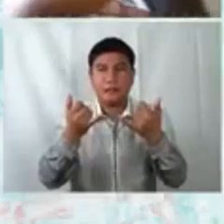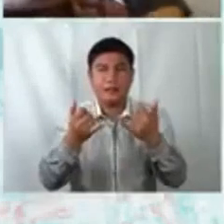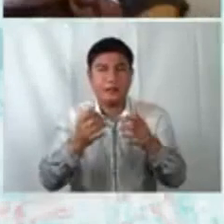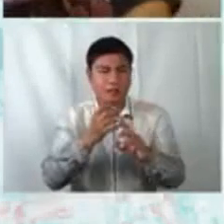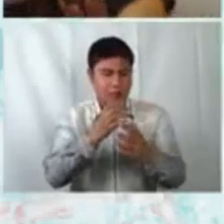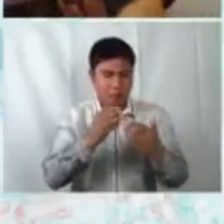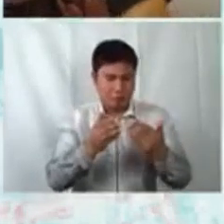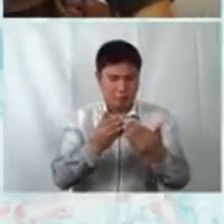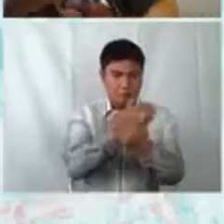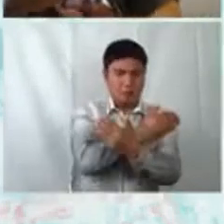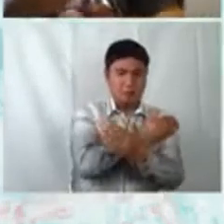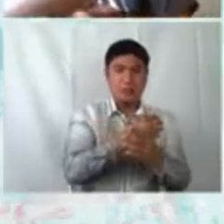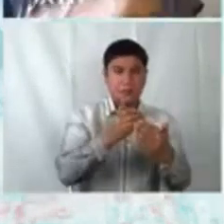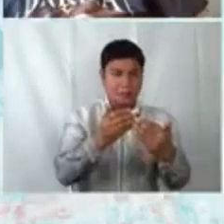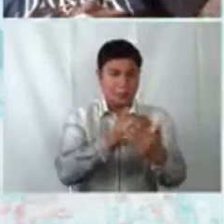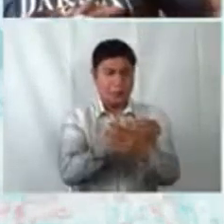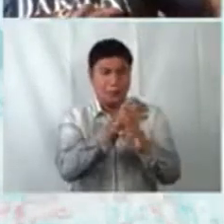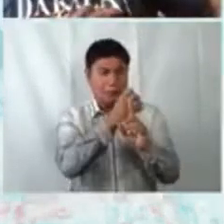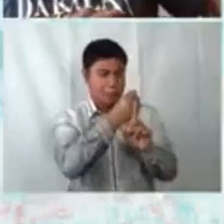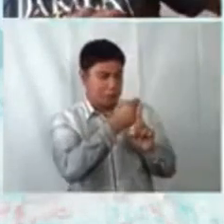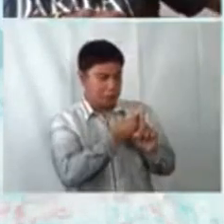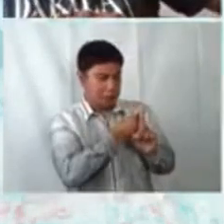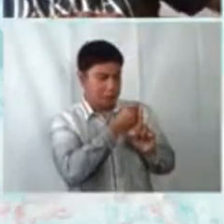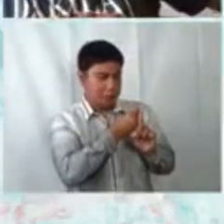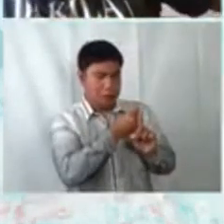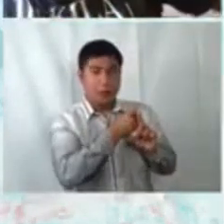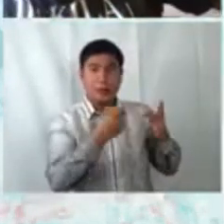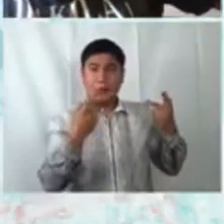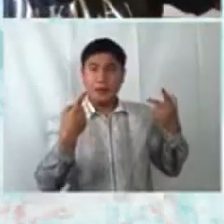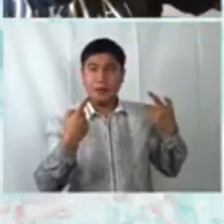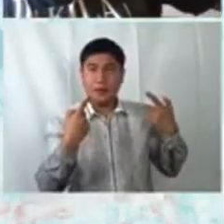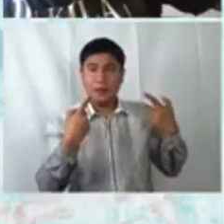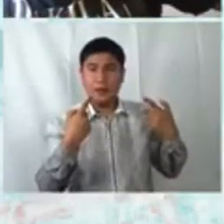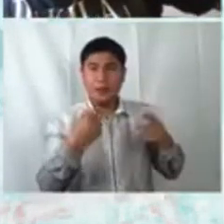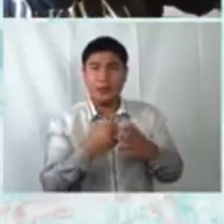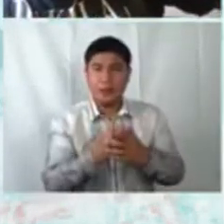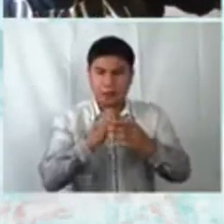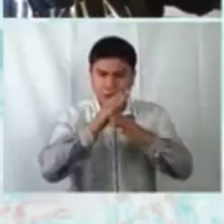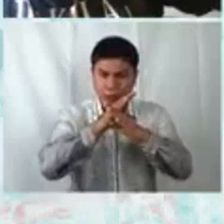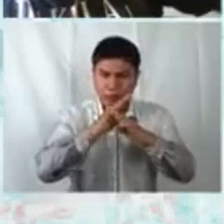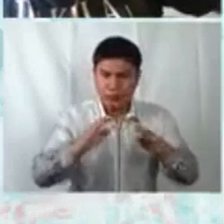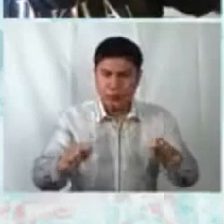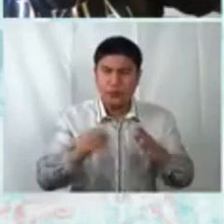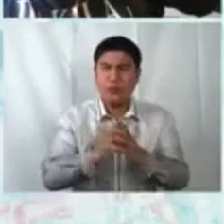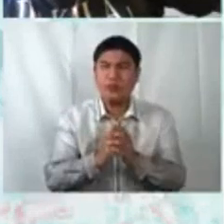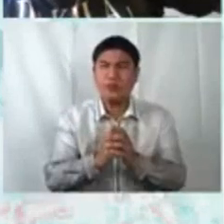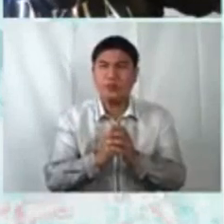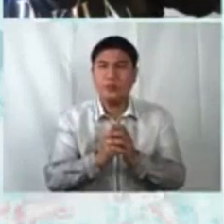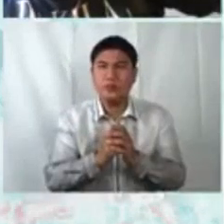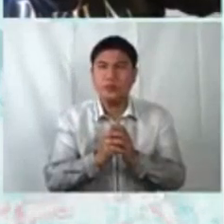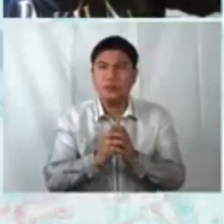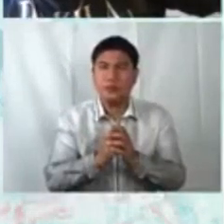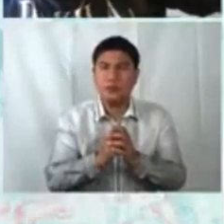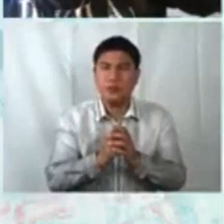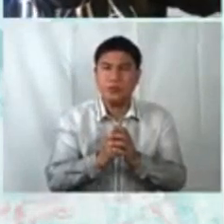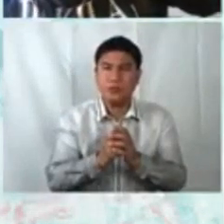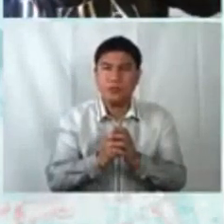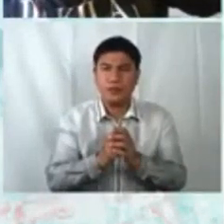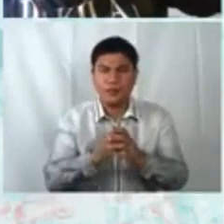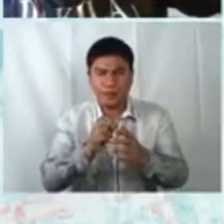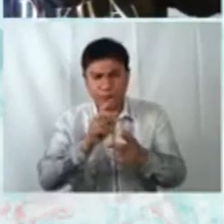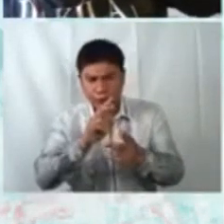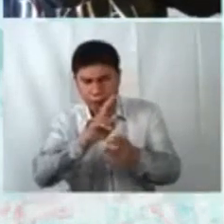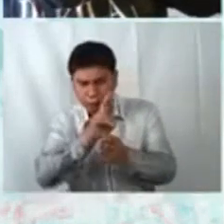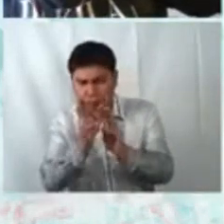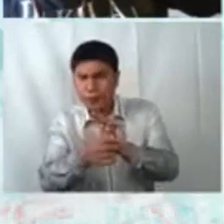September. Noong September, nagkaroon ng tinatawag na Solemn Ratification of Philippine Independence.